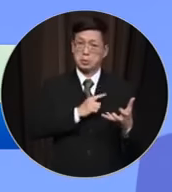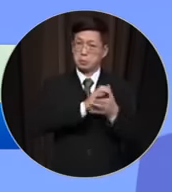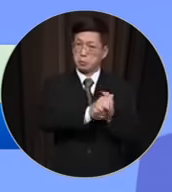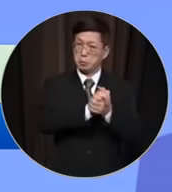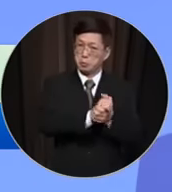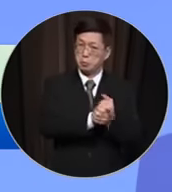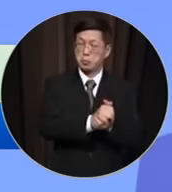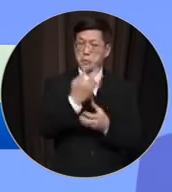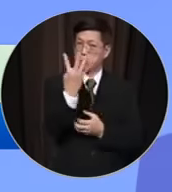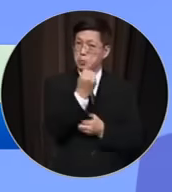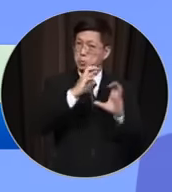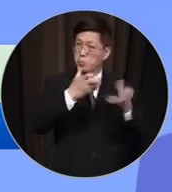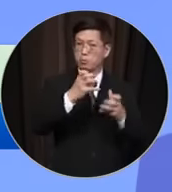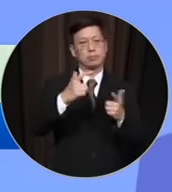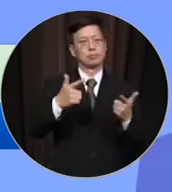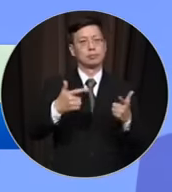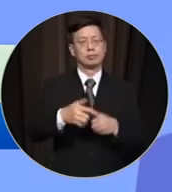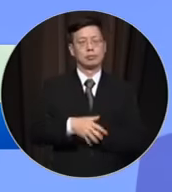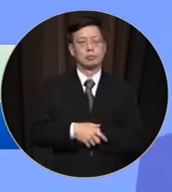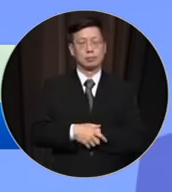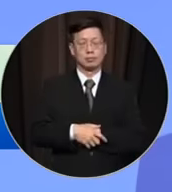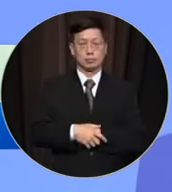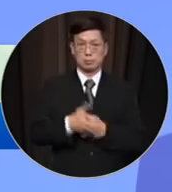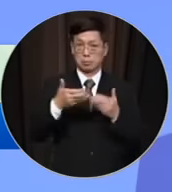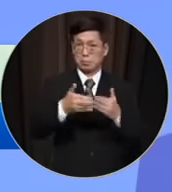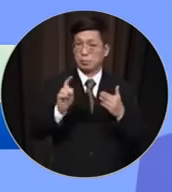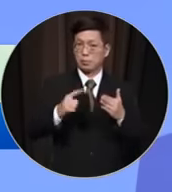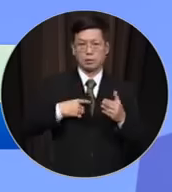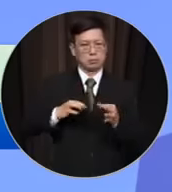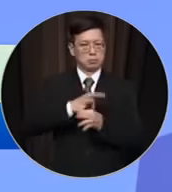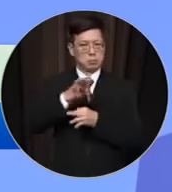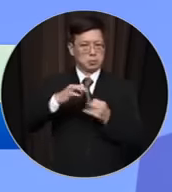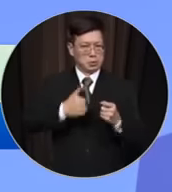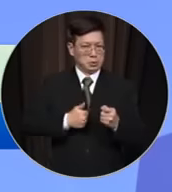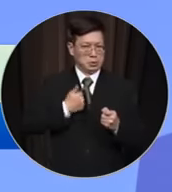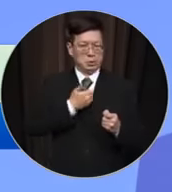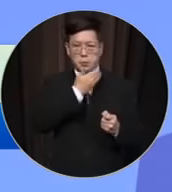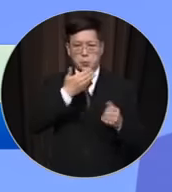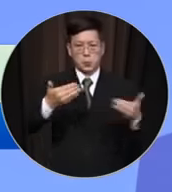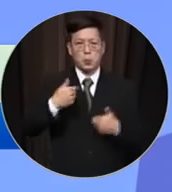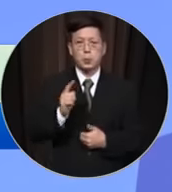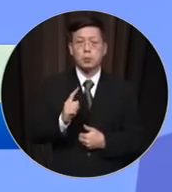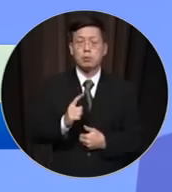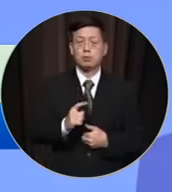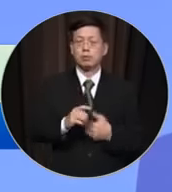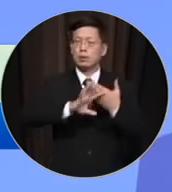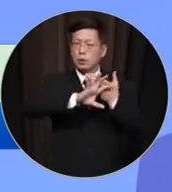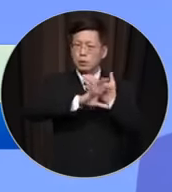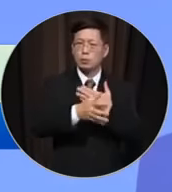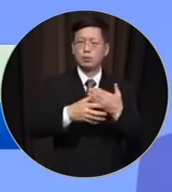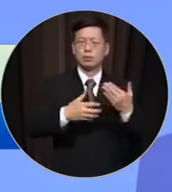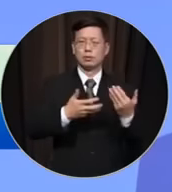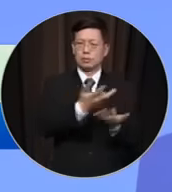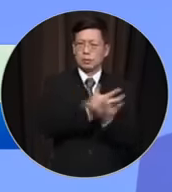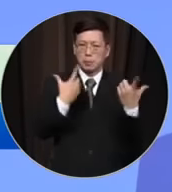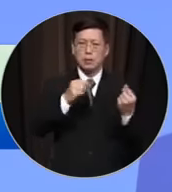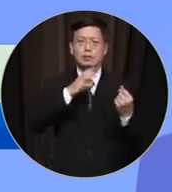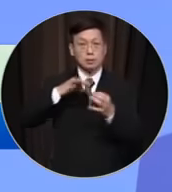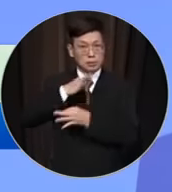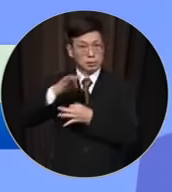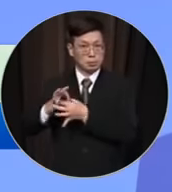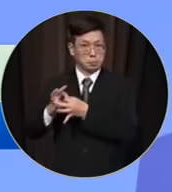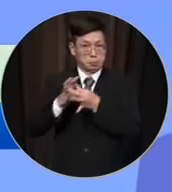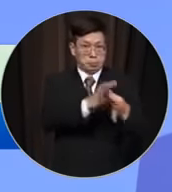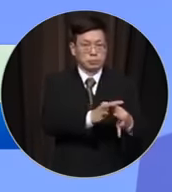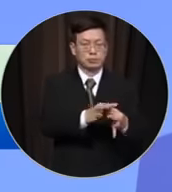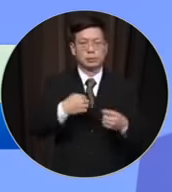是否增加，更重要的是台湾的经济利益。外交其实是经贸的延伸。我们历经